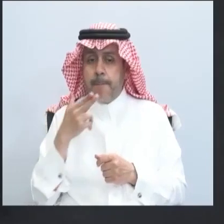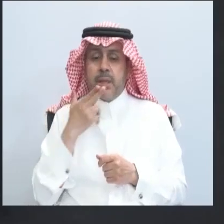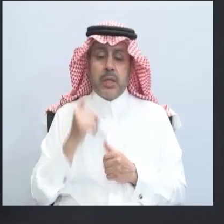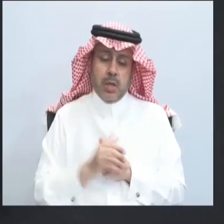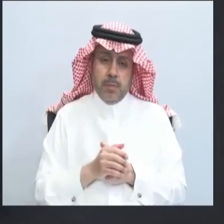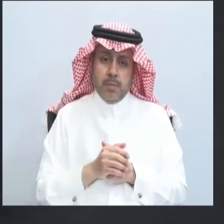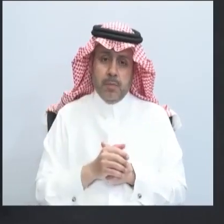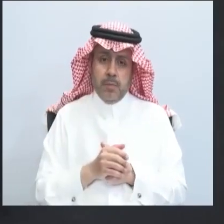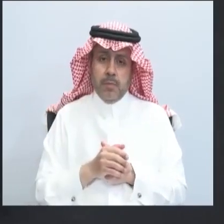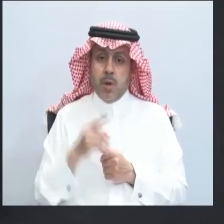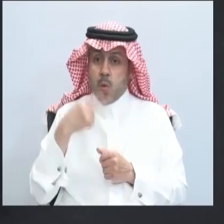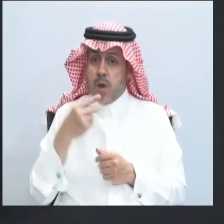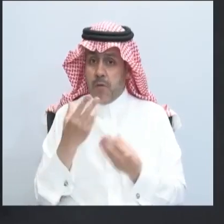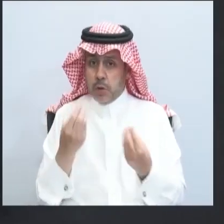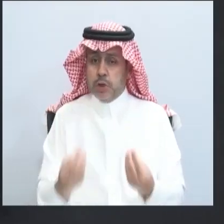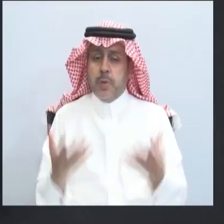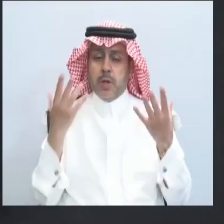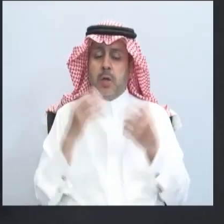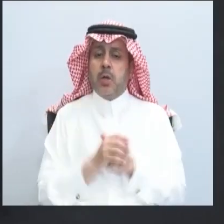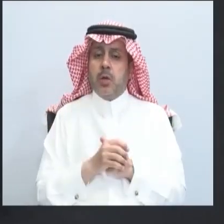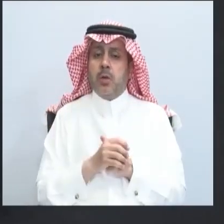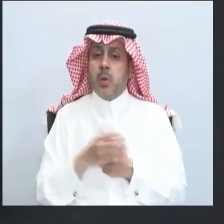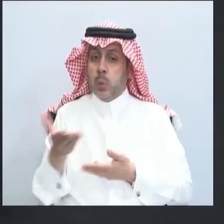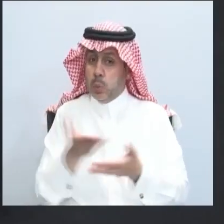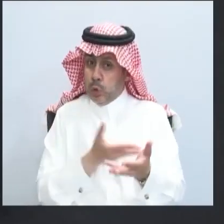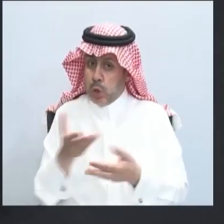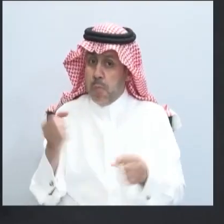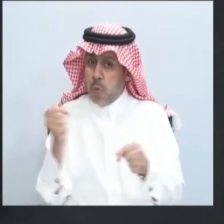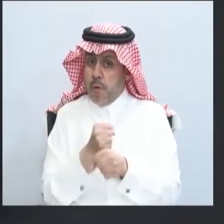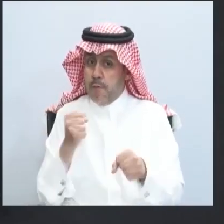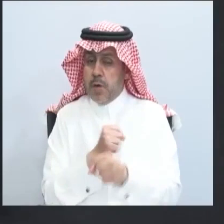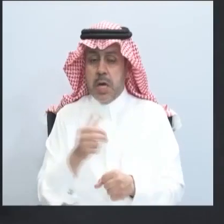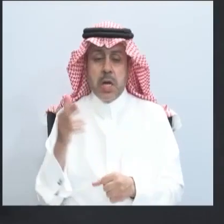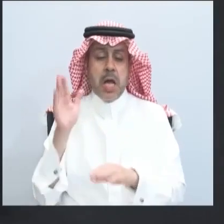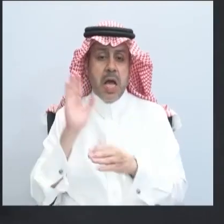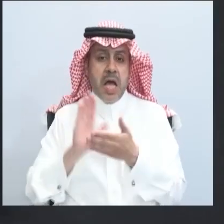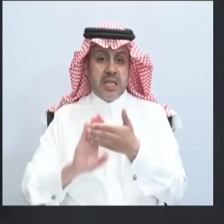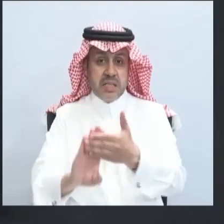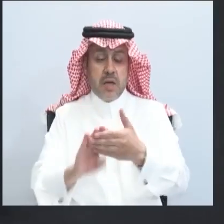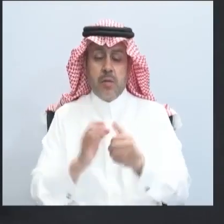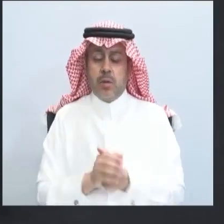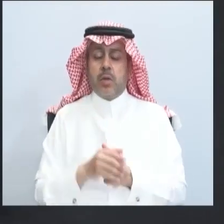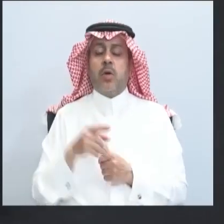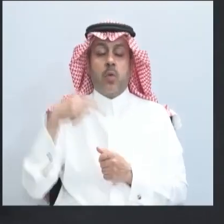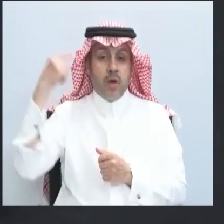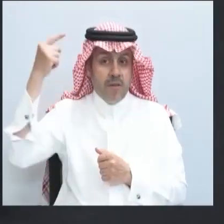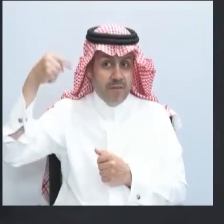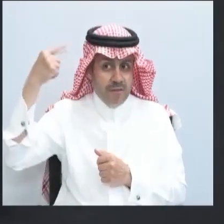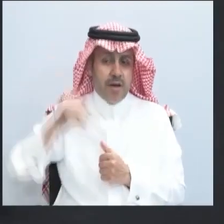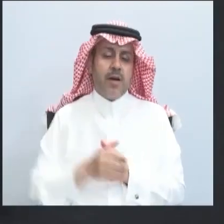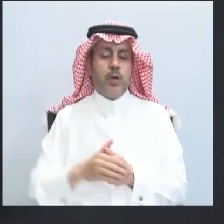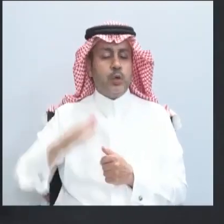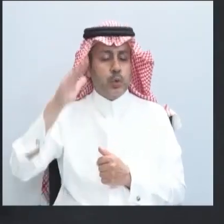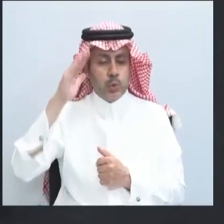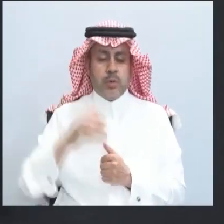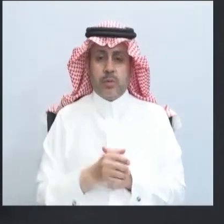طيبه ولفظا جميلا وفعلا حسنا كل ذلك سي يذكر لك ويشكر